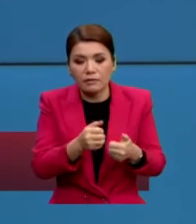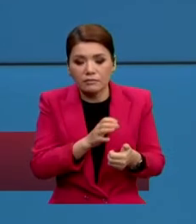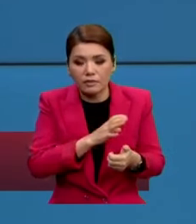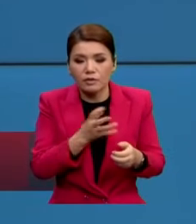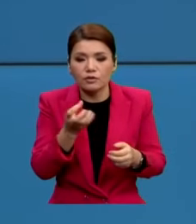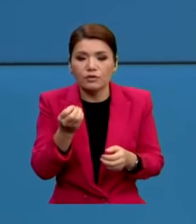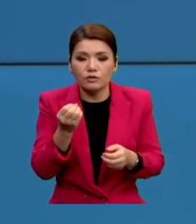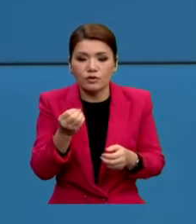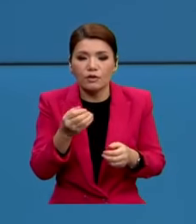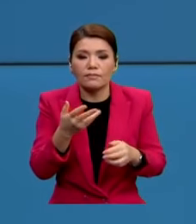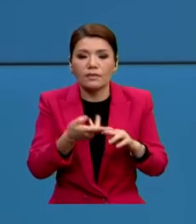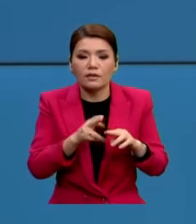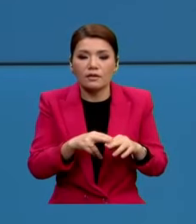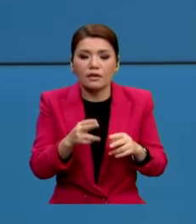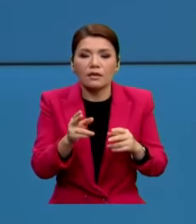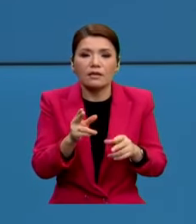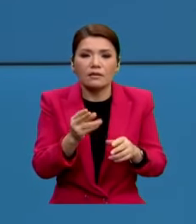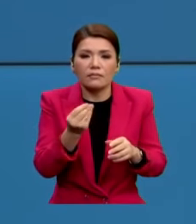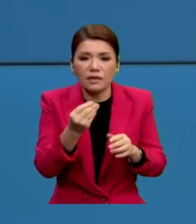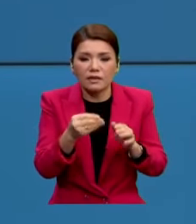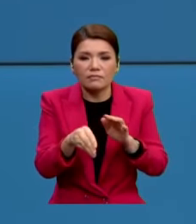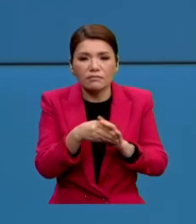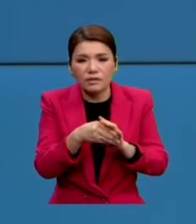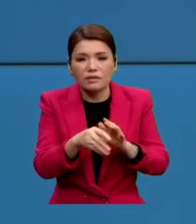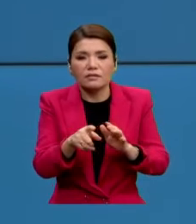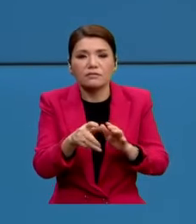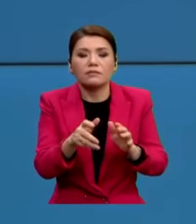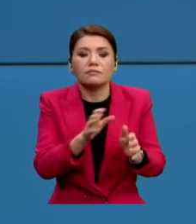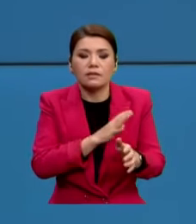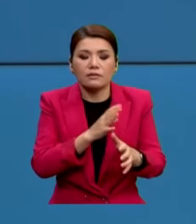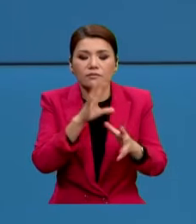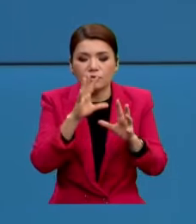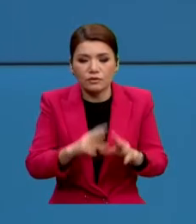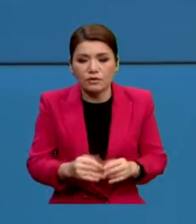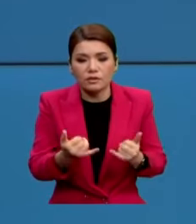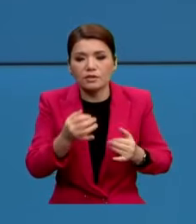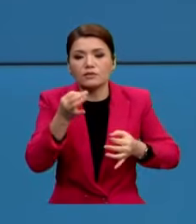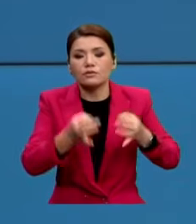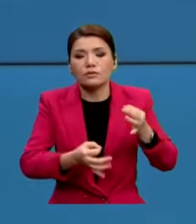покушением на дачу взятки. По всем ним дела находятся сейчас на рассмотрении в суде.